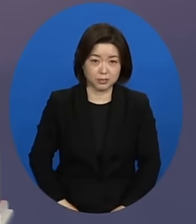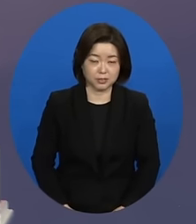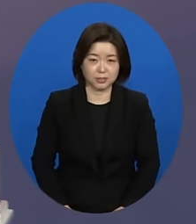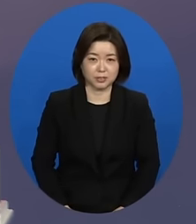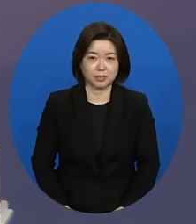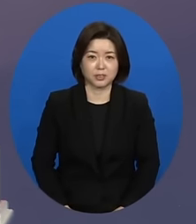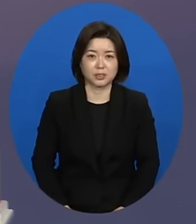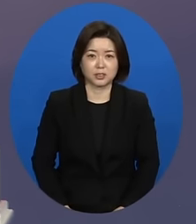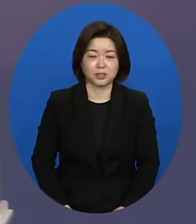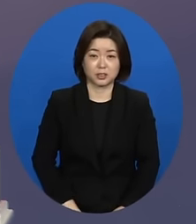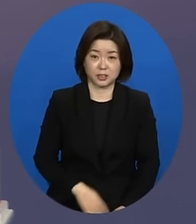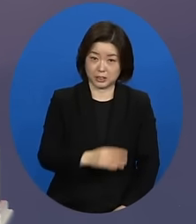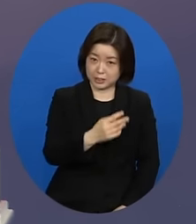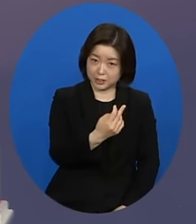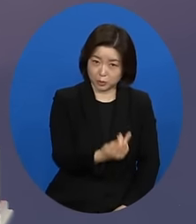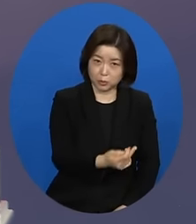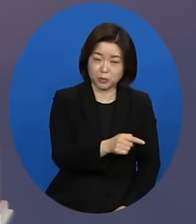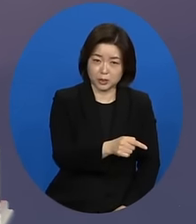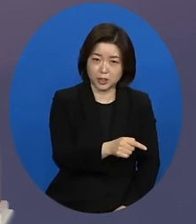그 동생